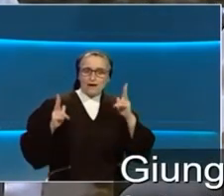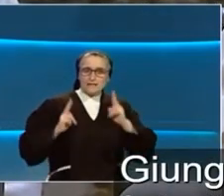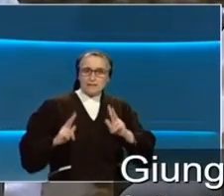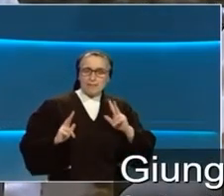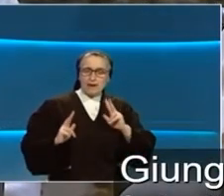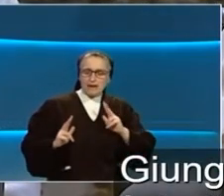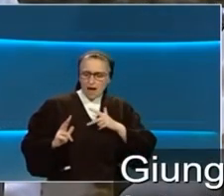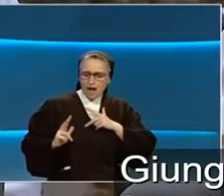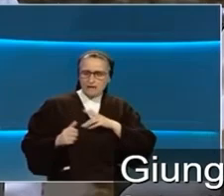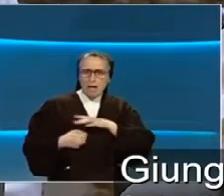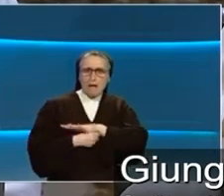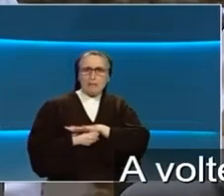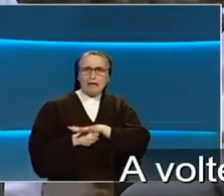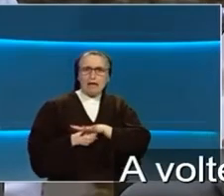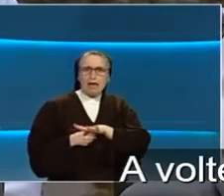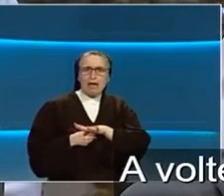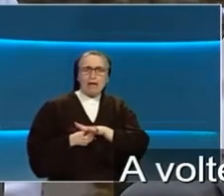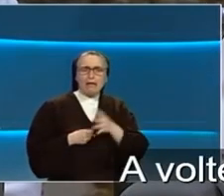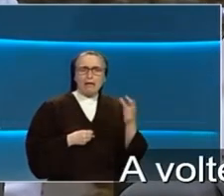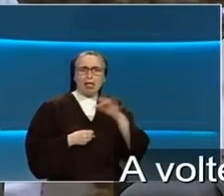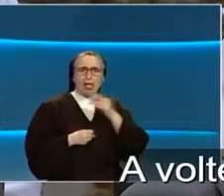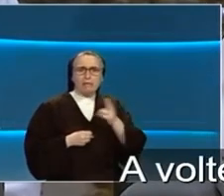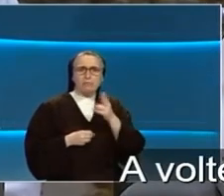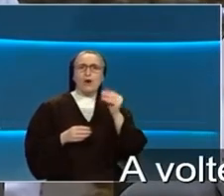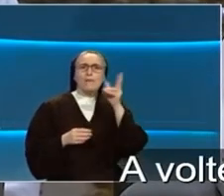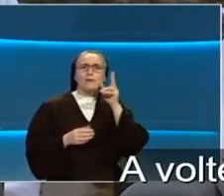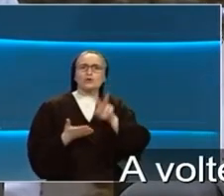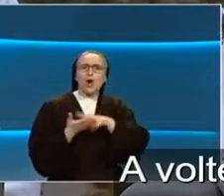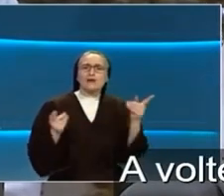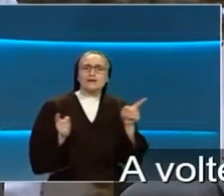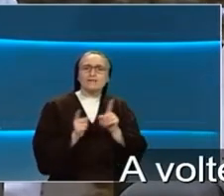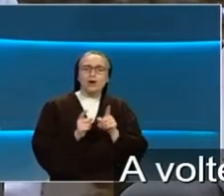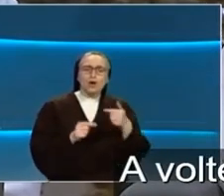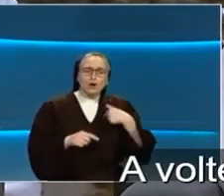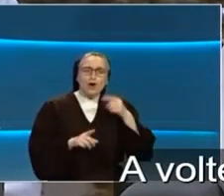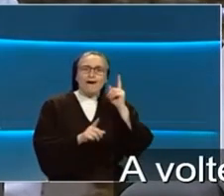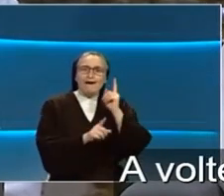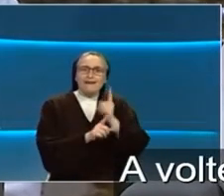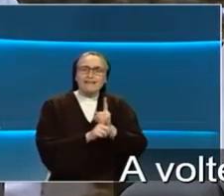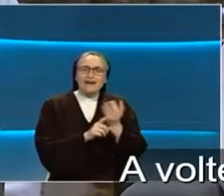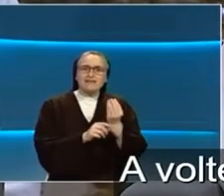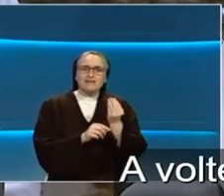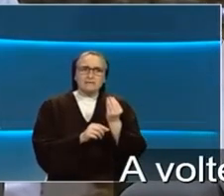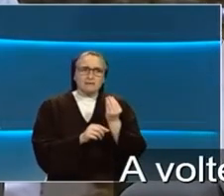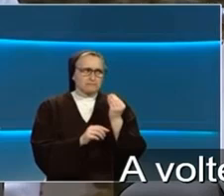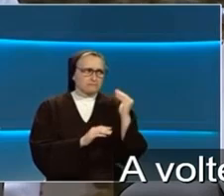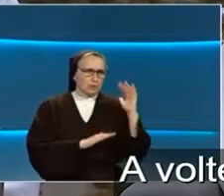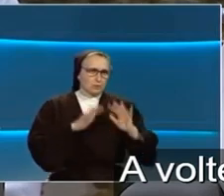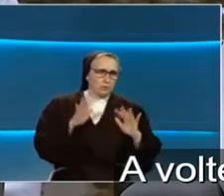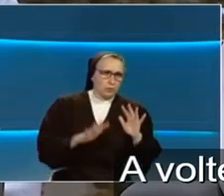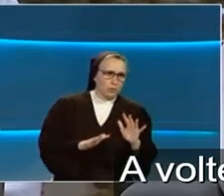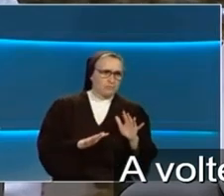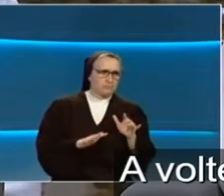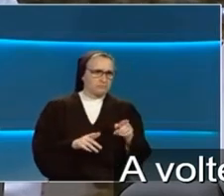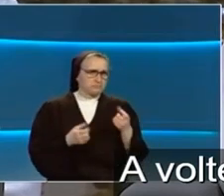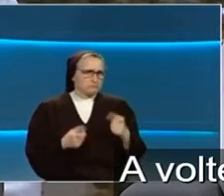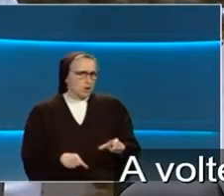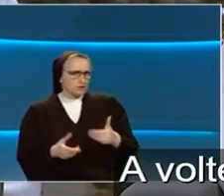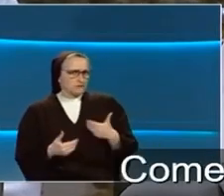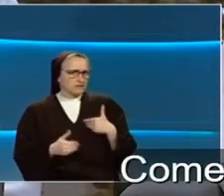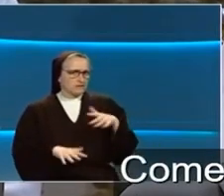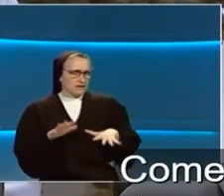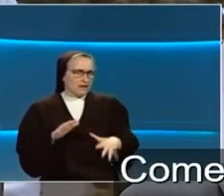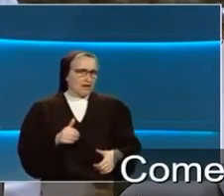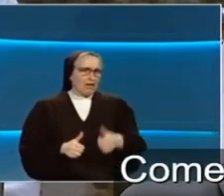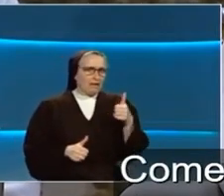않으면 안 되는 것이 있습니다. 곧 우리 마음에 이 희망이 자리할 곳이 없다는 사실입니다. 복음의 그 여인들처럼